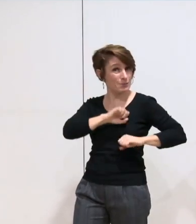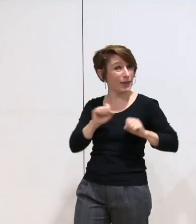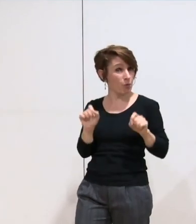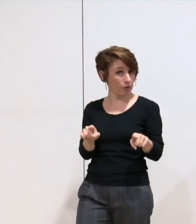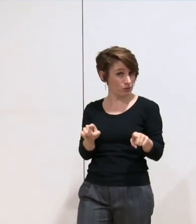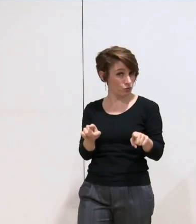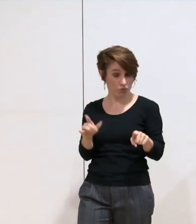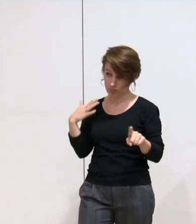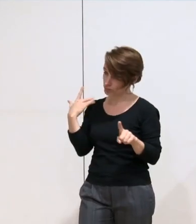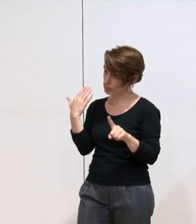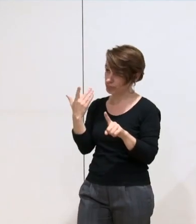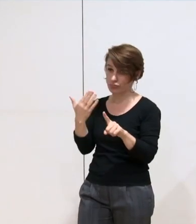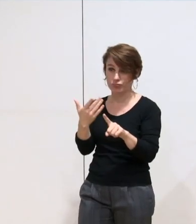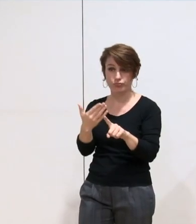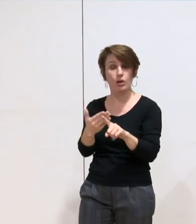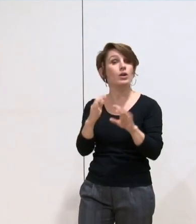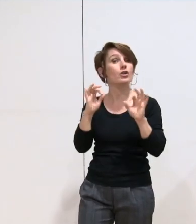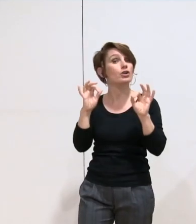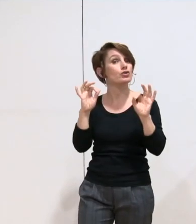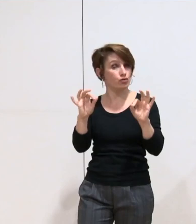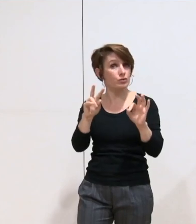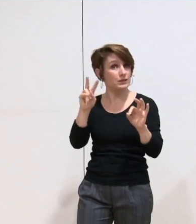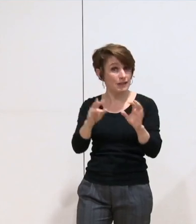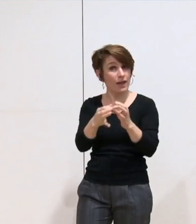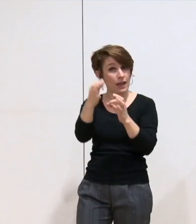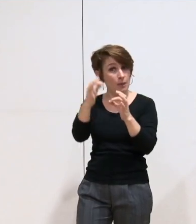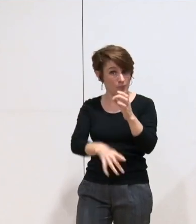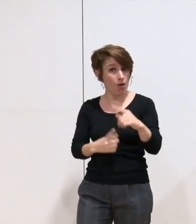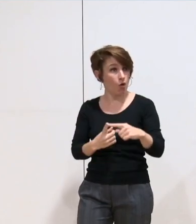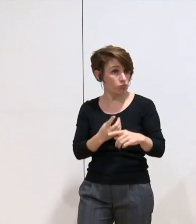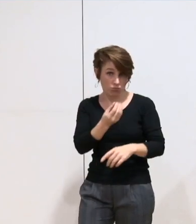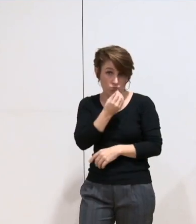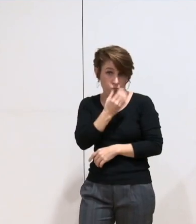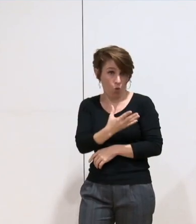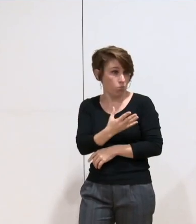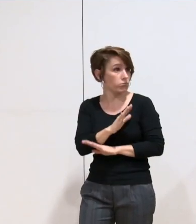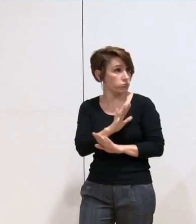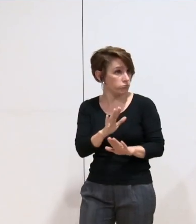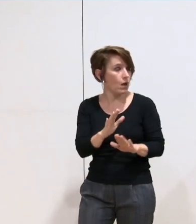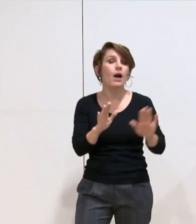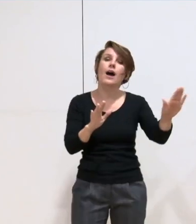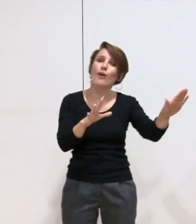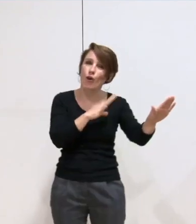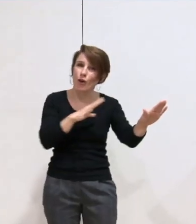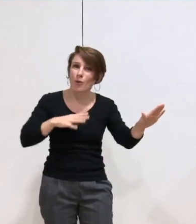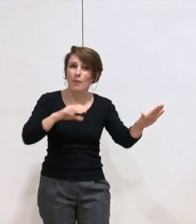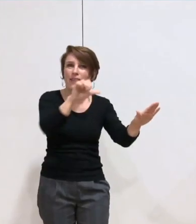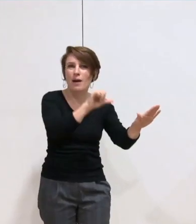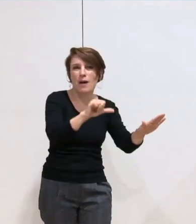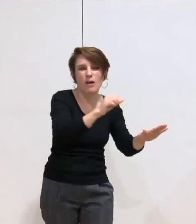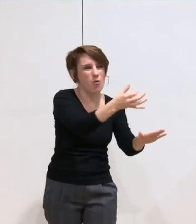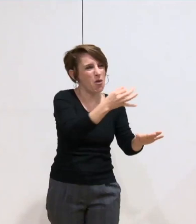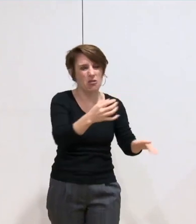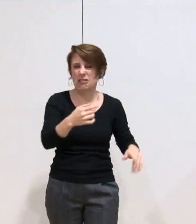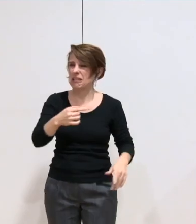même des communiqués de presse, effectivement, leur bilan est bon. Alors après, j'entends Madame Agobian parler de bluff,